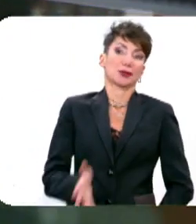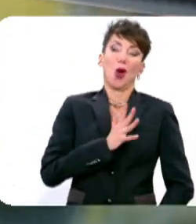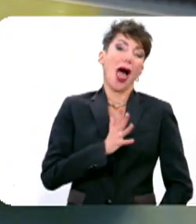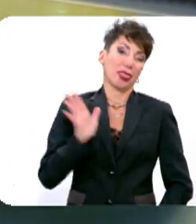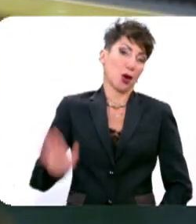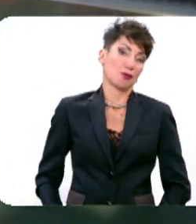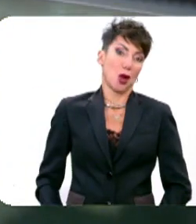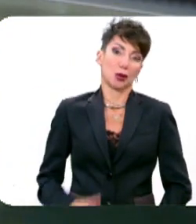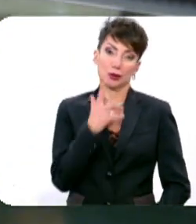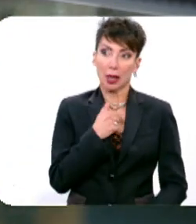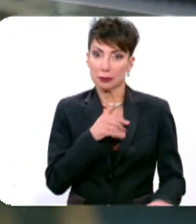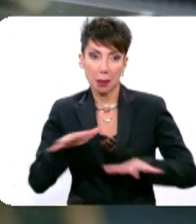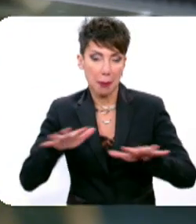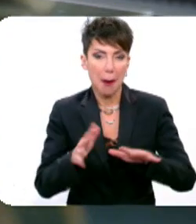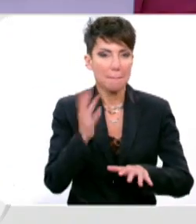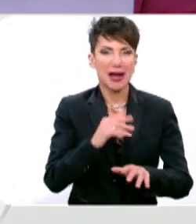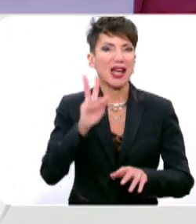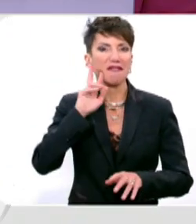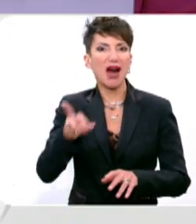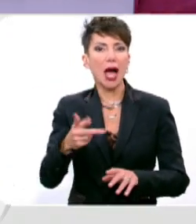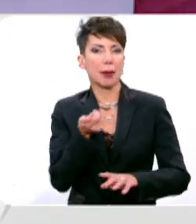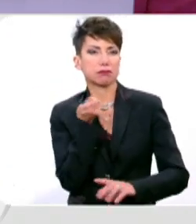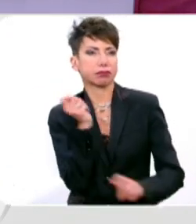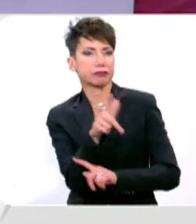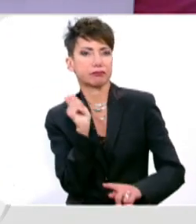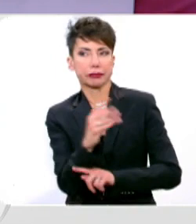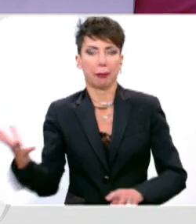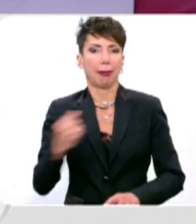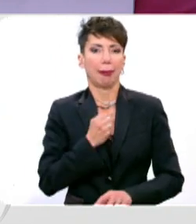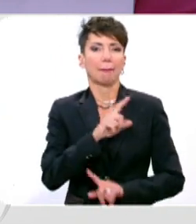κανόνιζε μετά ραντεβού μέσω Viber, γιατί θεωρούσε ότι είναι πιο δύσκολο να